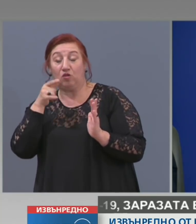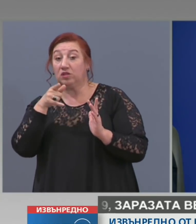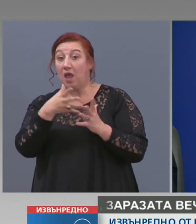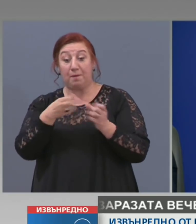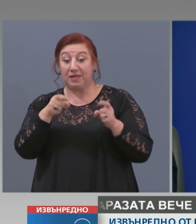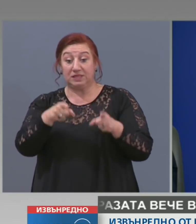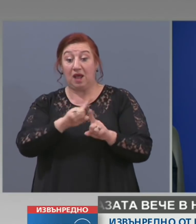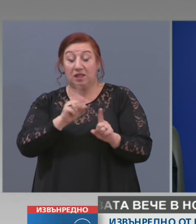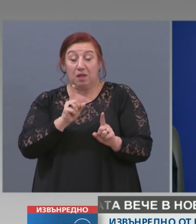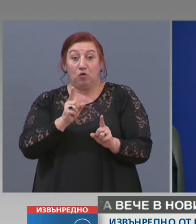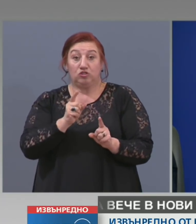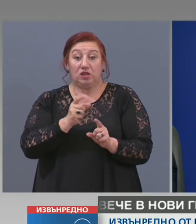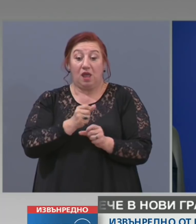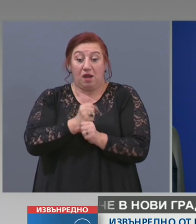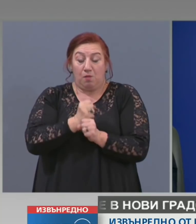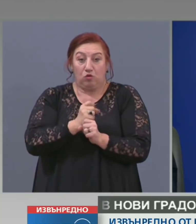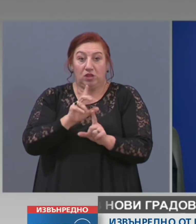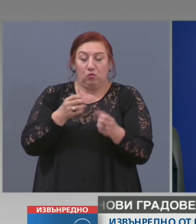функционира града.